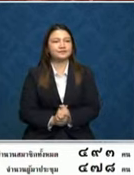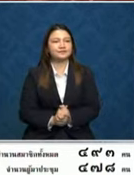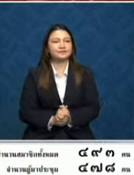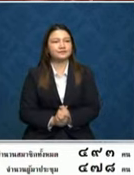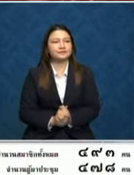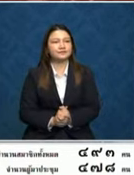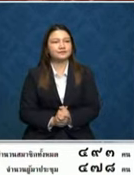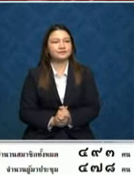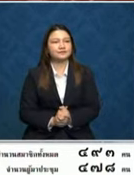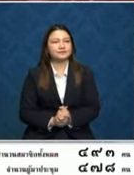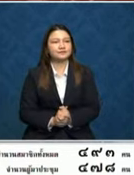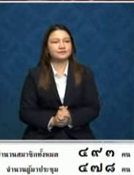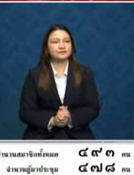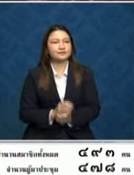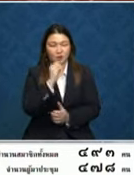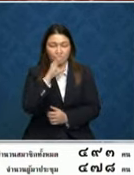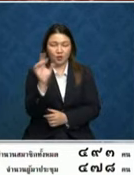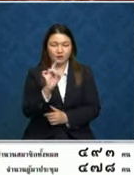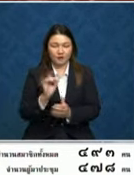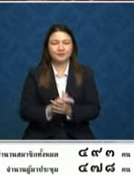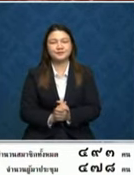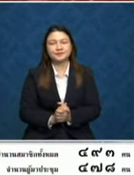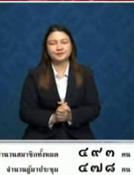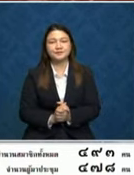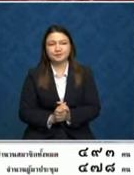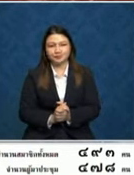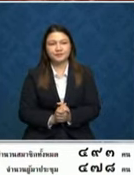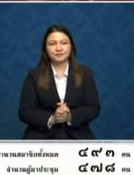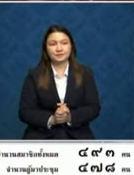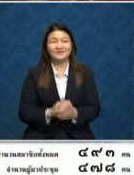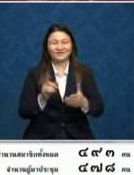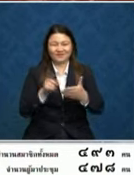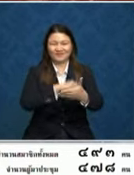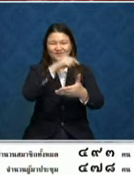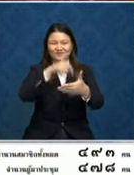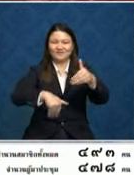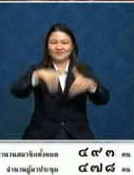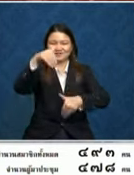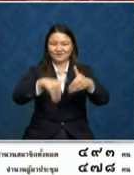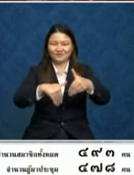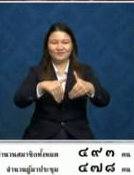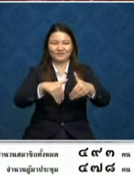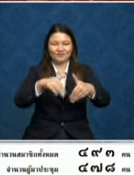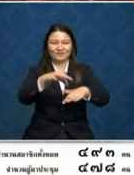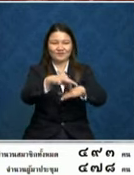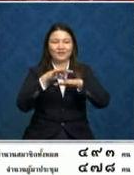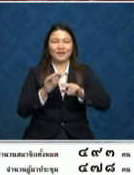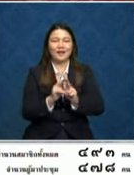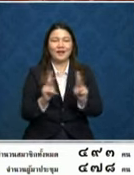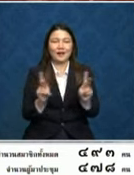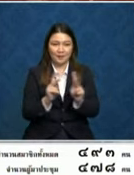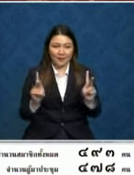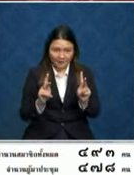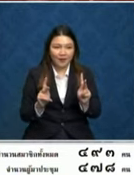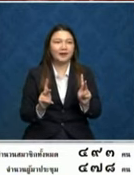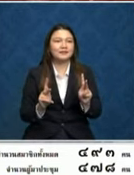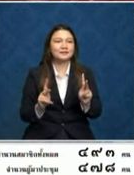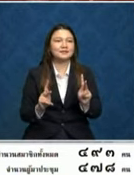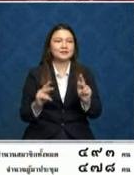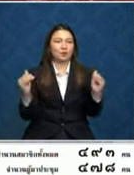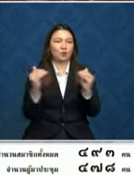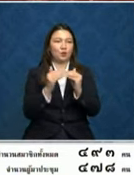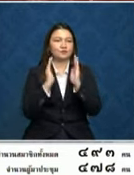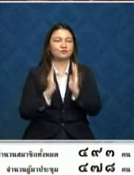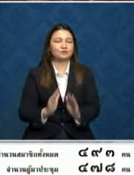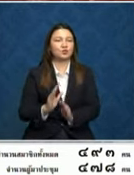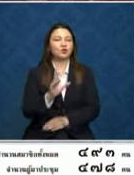ค่ะประการแรกค่ะท่านประธานการเลือกตั้งนะคะเพื่อชิงตำแหน่งเก้าอี้คณะมนตรีสิทธิมนุษยชนแห่งสหประชาชาติค่ะจะเกิด